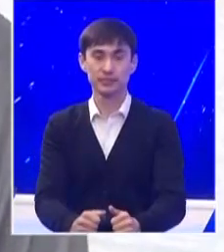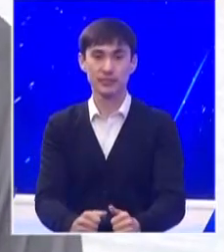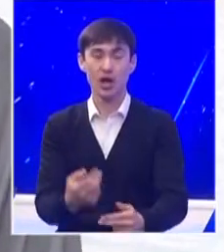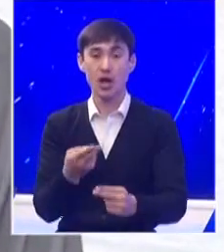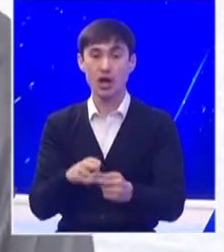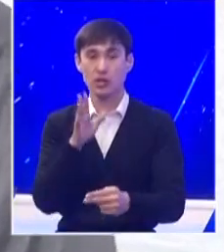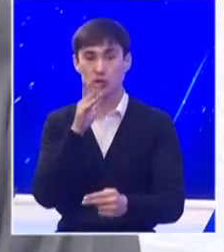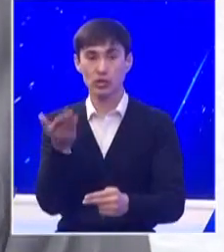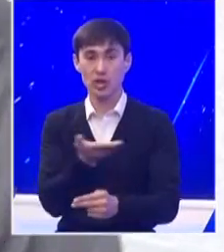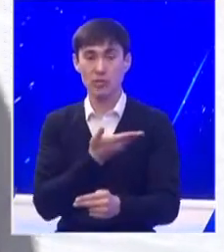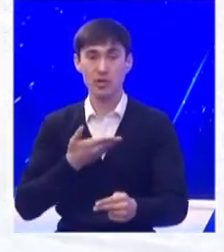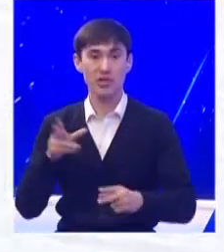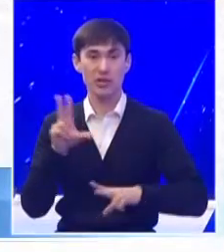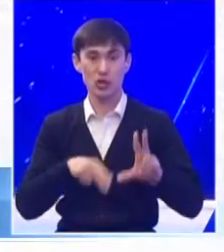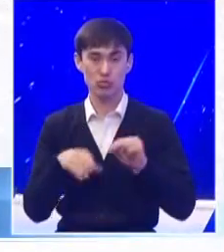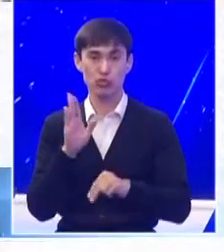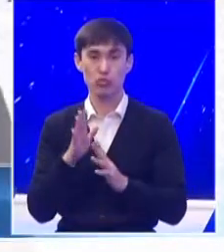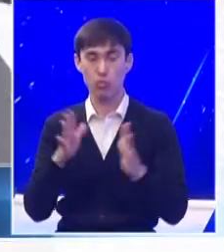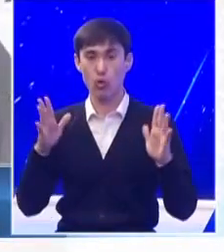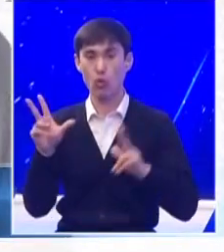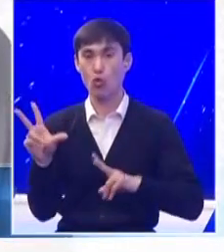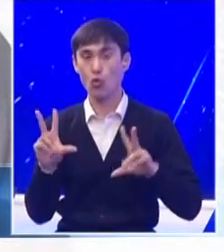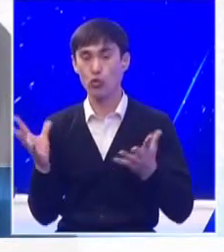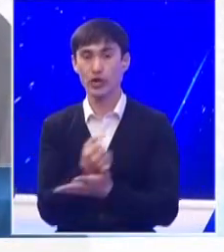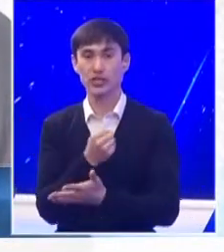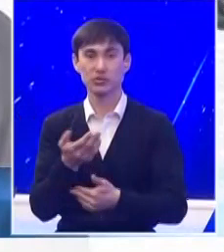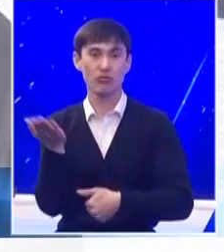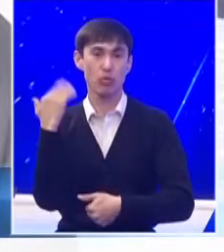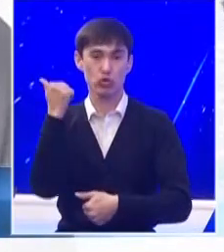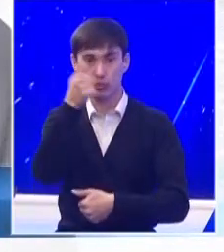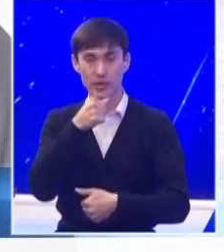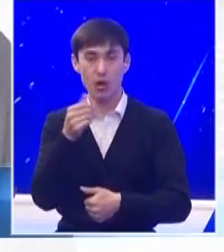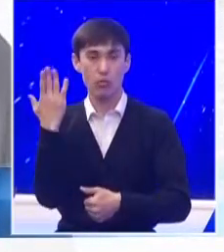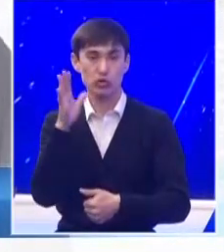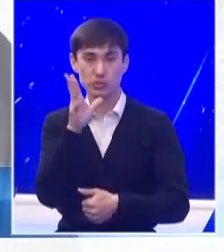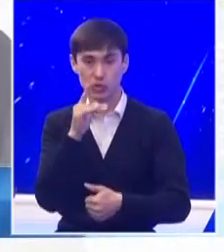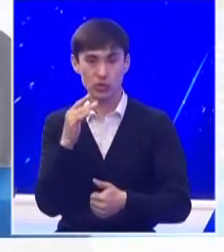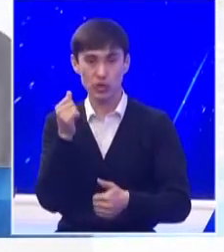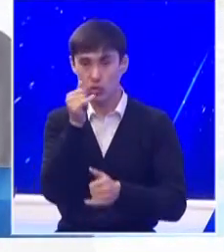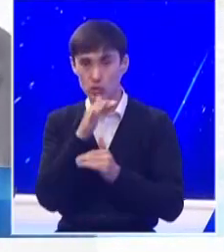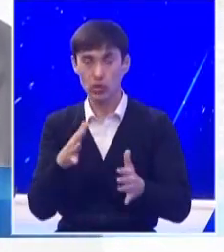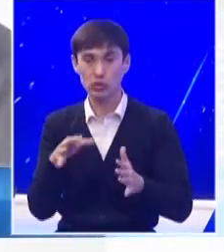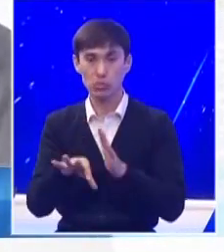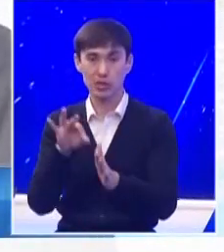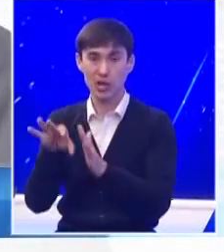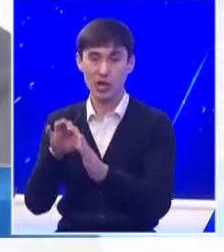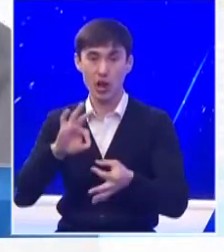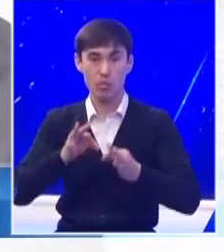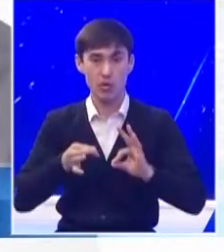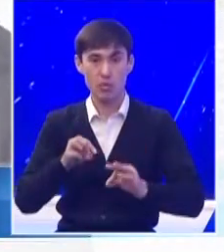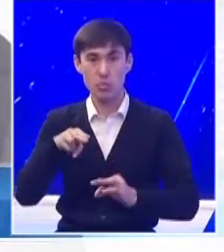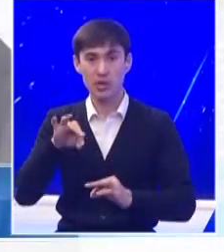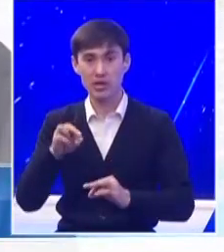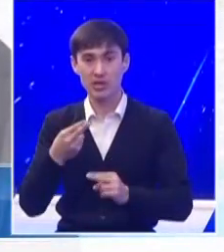Этот сезон для меня, надеюсь, будет более удачным, чем прошлый. В прошлом сезоне мне не удалось пройти отбор на Олимпийские игры в